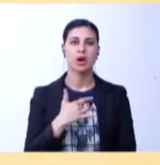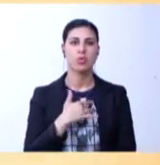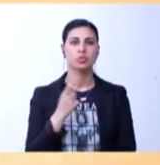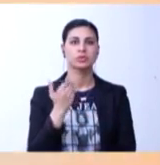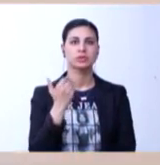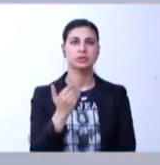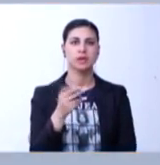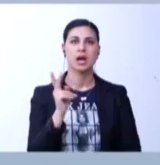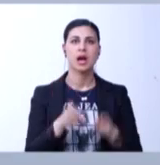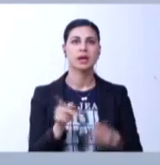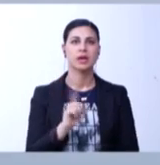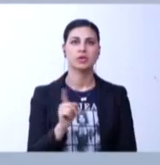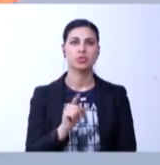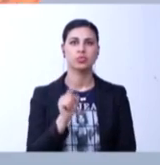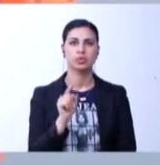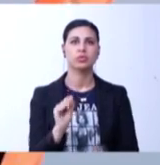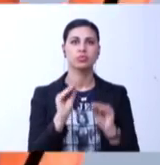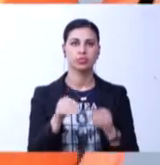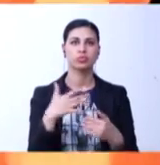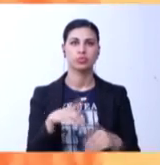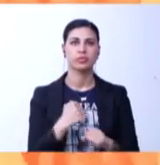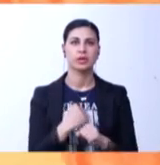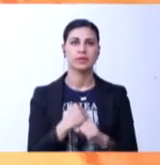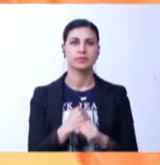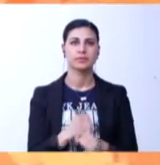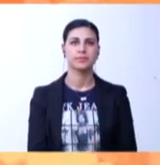სარქვლის არაქირურგიული პროტეზირება ჩატარდა.